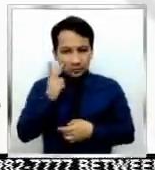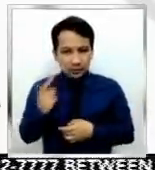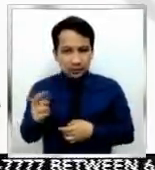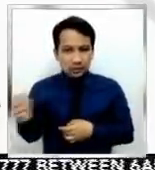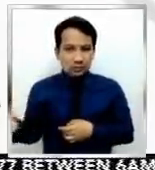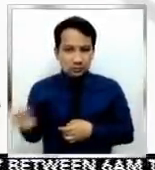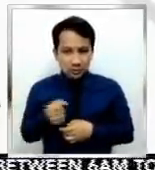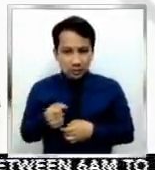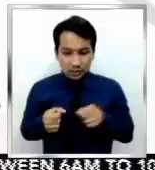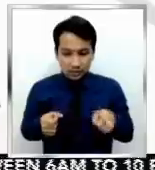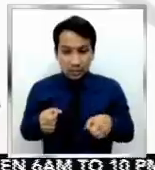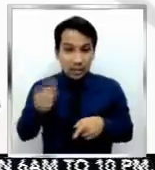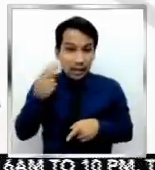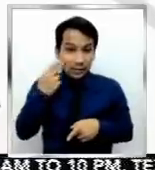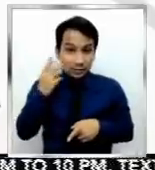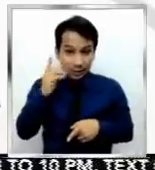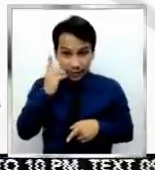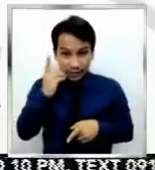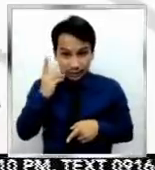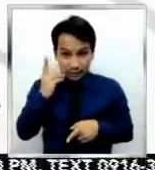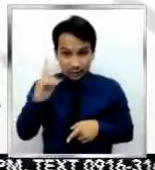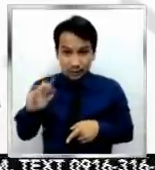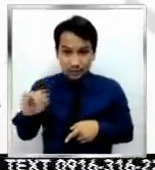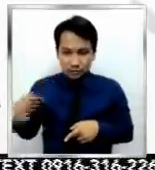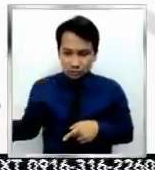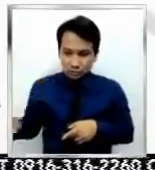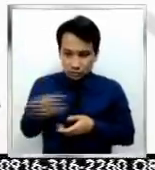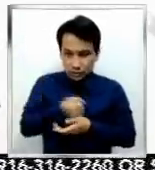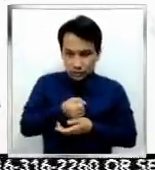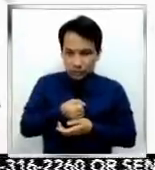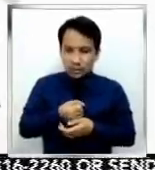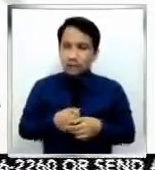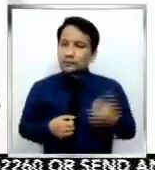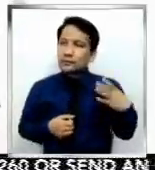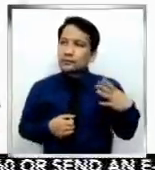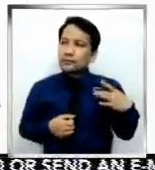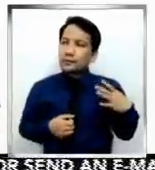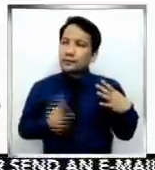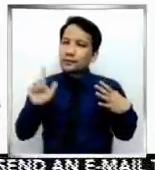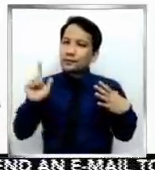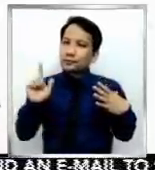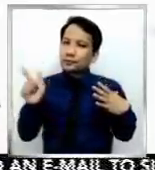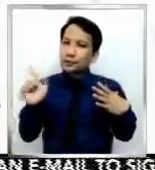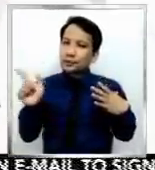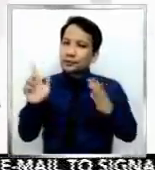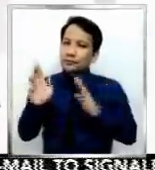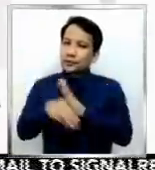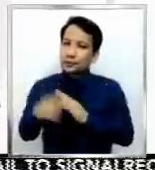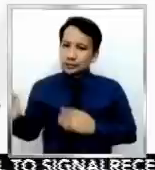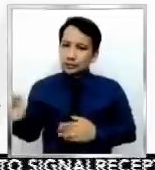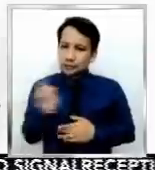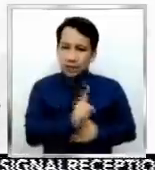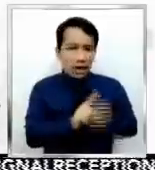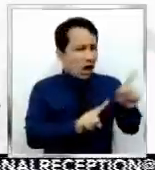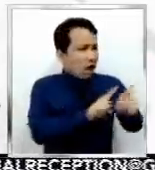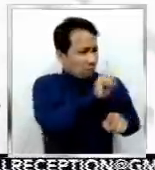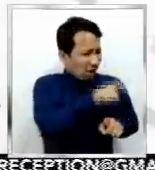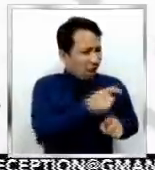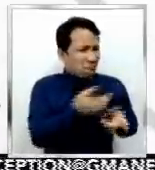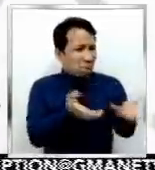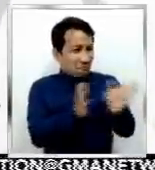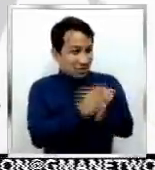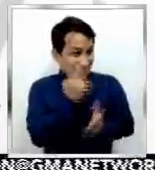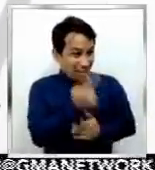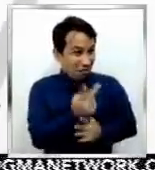ni Hannibal Damasco. Makalipas ang 20 minuto, bumalik ang rider at nagtanong kay Damasco kung may nakita ba siyang